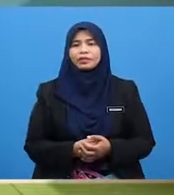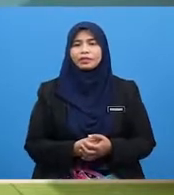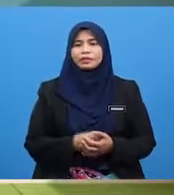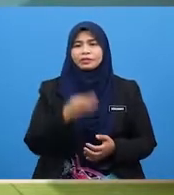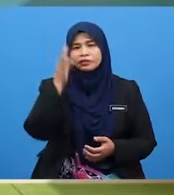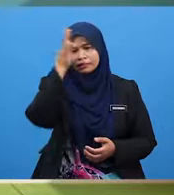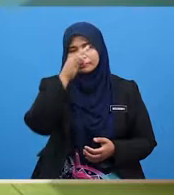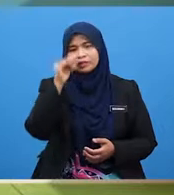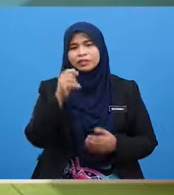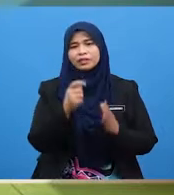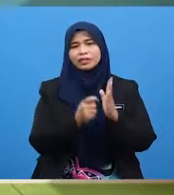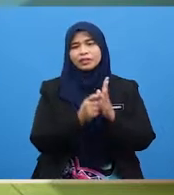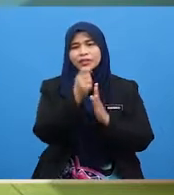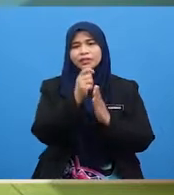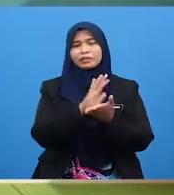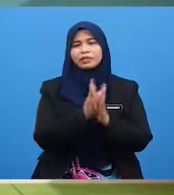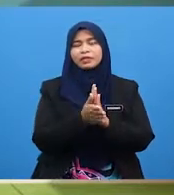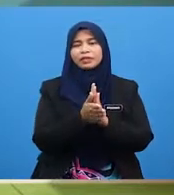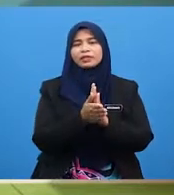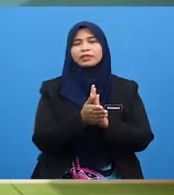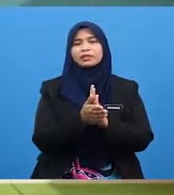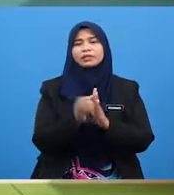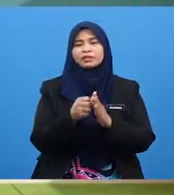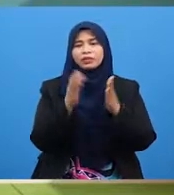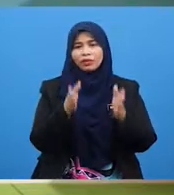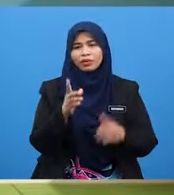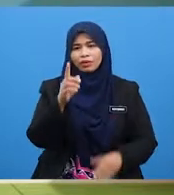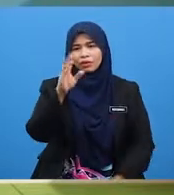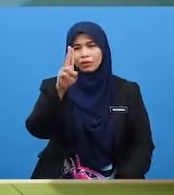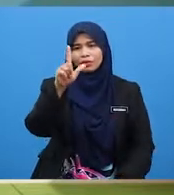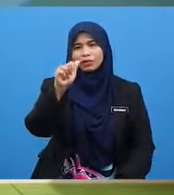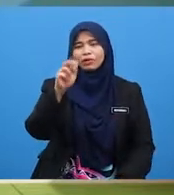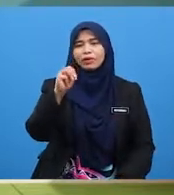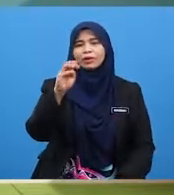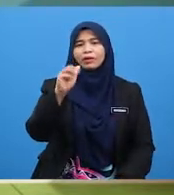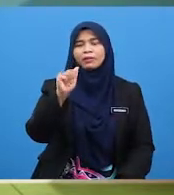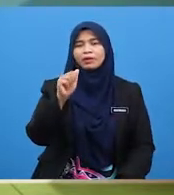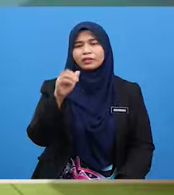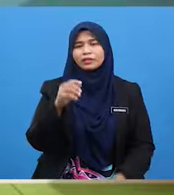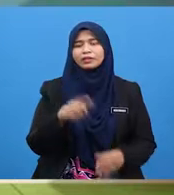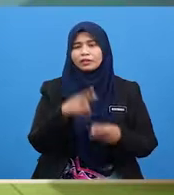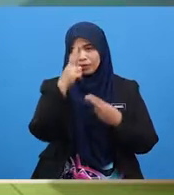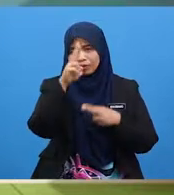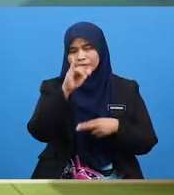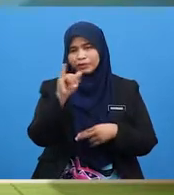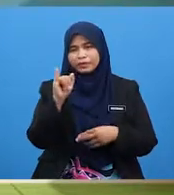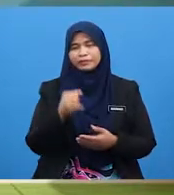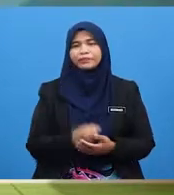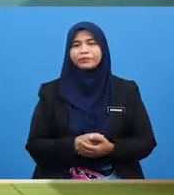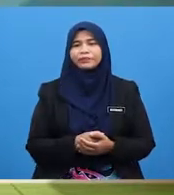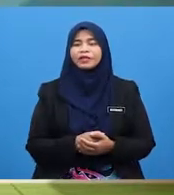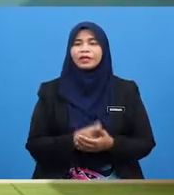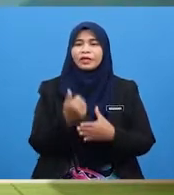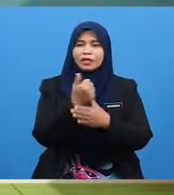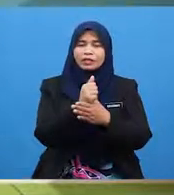tinggi menjadikan beliau seorang tokoh ulama yang disegani dan dihormati. Antara kepribadian